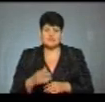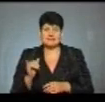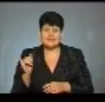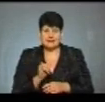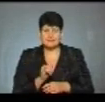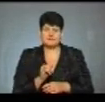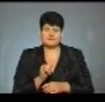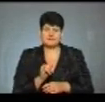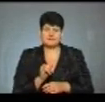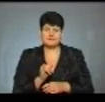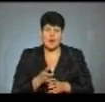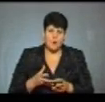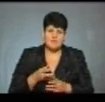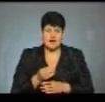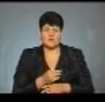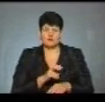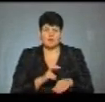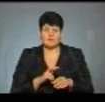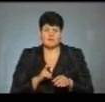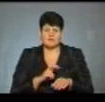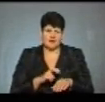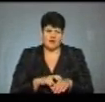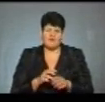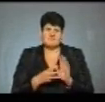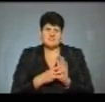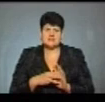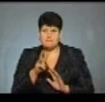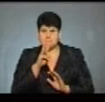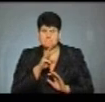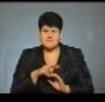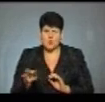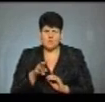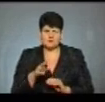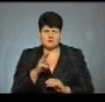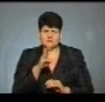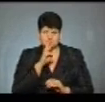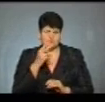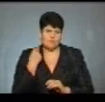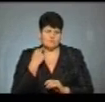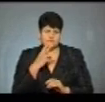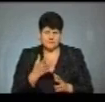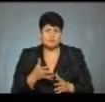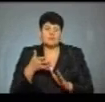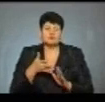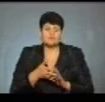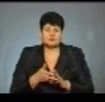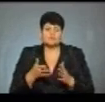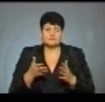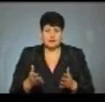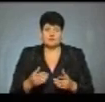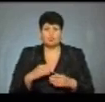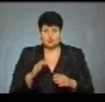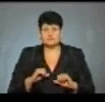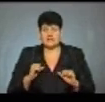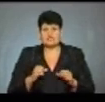за оплату лікарям. 8 мільйонів до мене звернення приходять. Ми це все розуміємо. Будемо